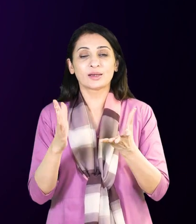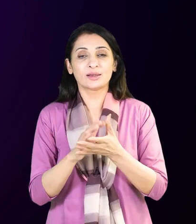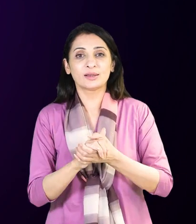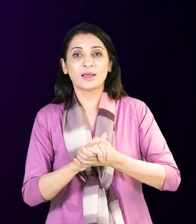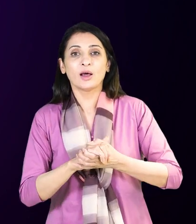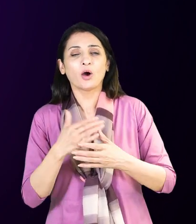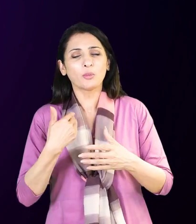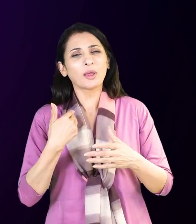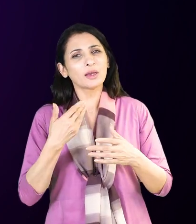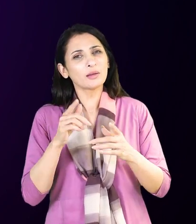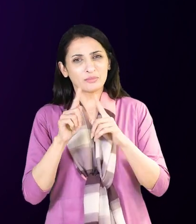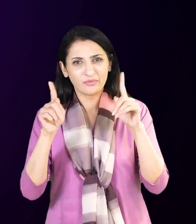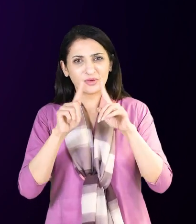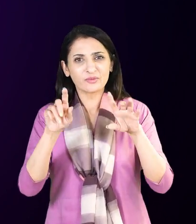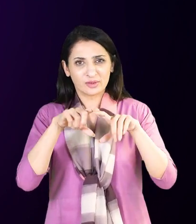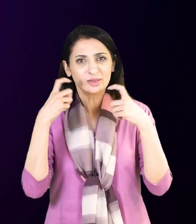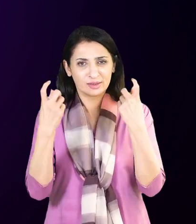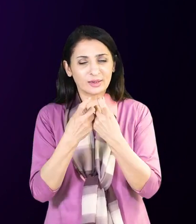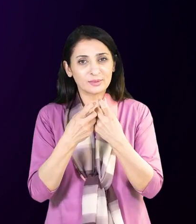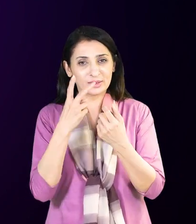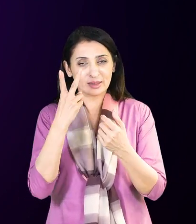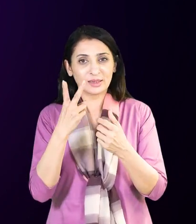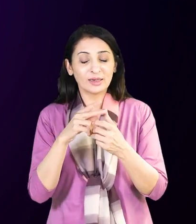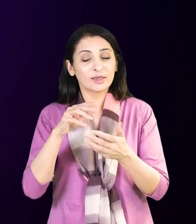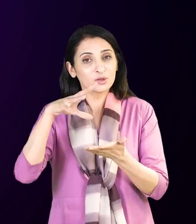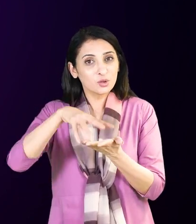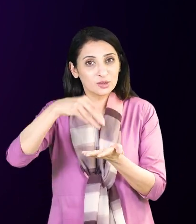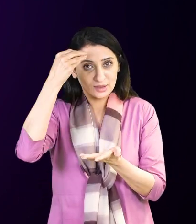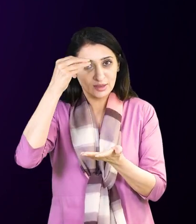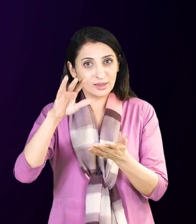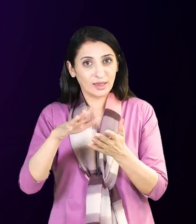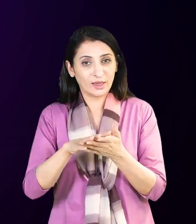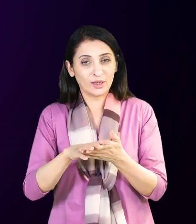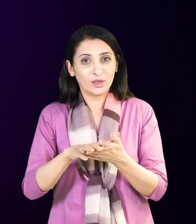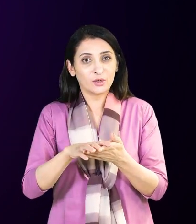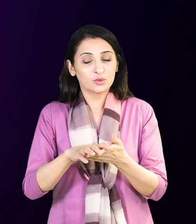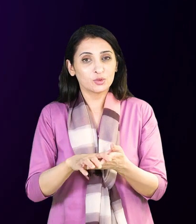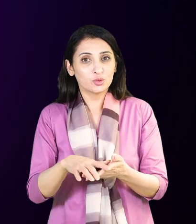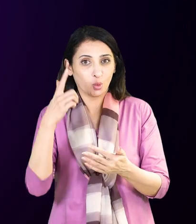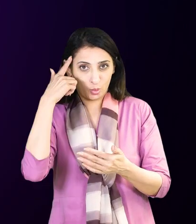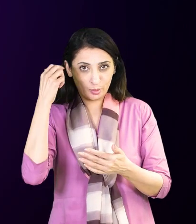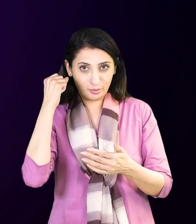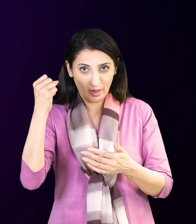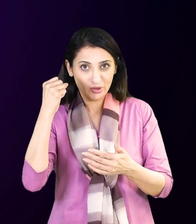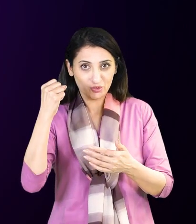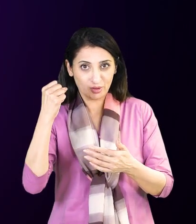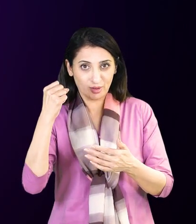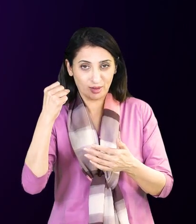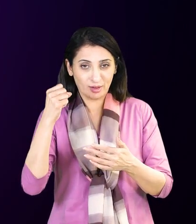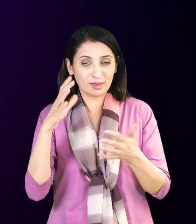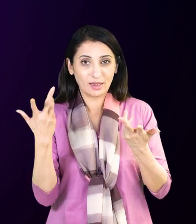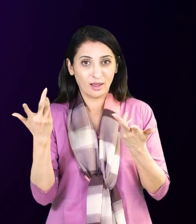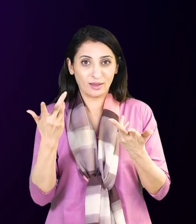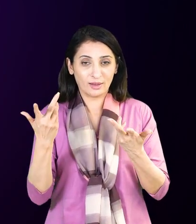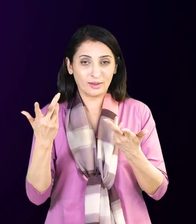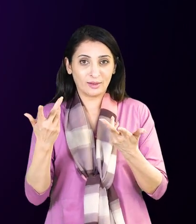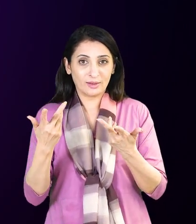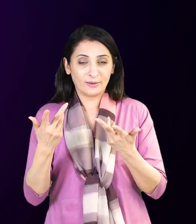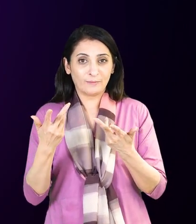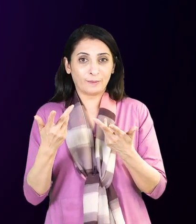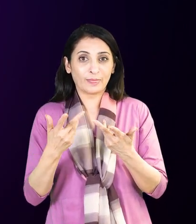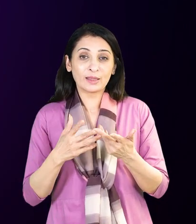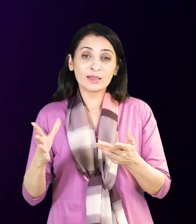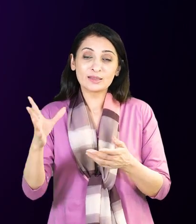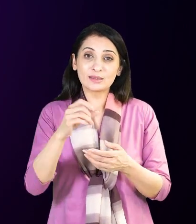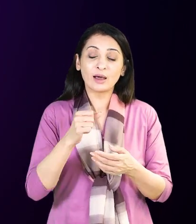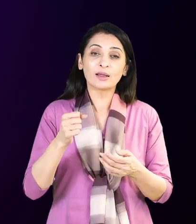ऑफ कोर्स चले आई एम ऑफरिंग सो मेनी क्लब्स, लेकिन जो मेन जो सीख है, जो पैशन, जो जिसके पीछे जो ड्राइव है, वो